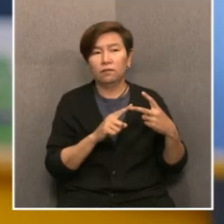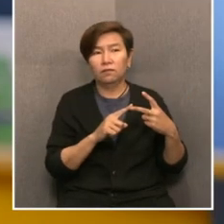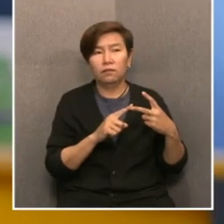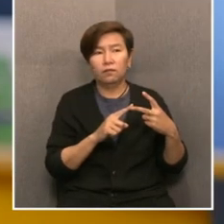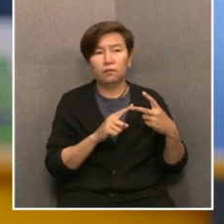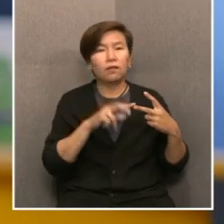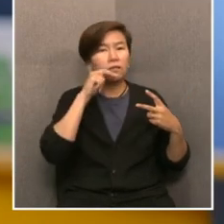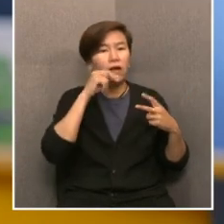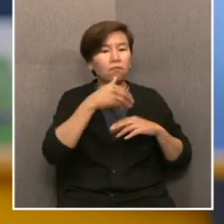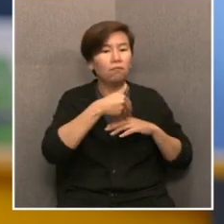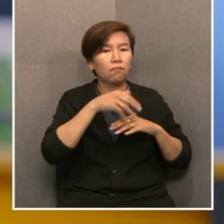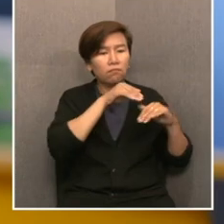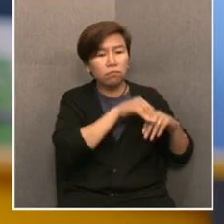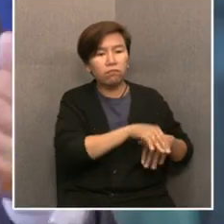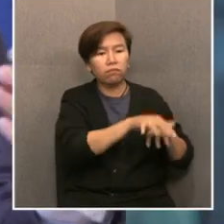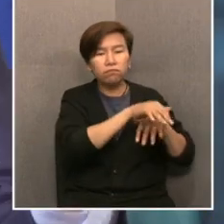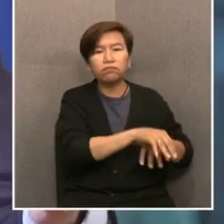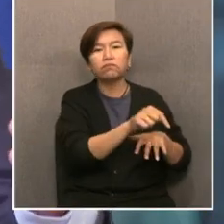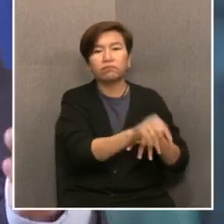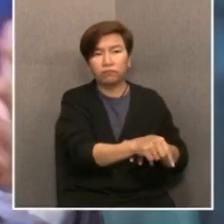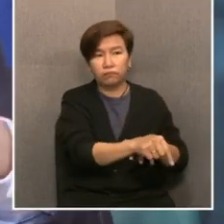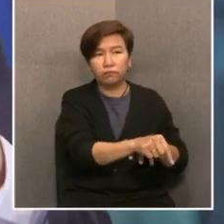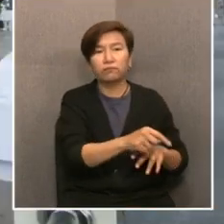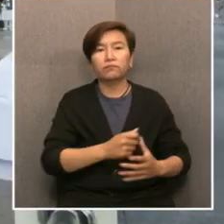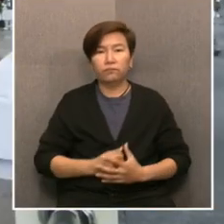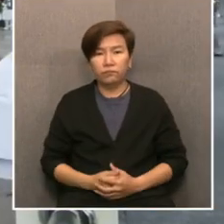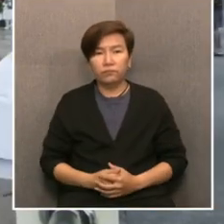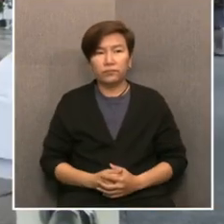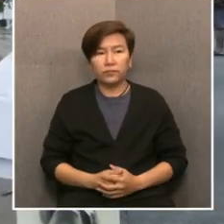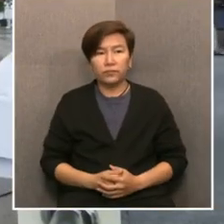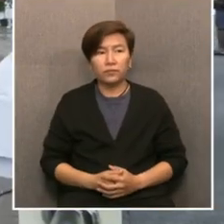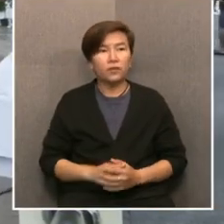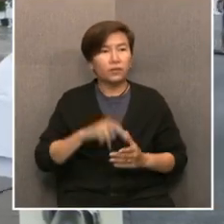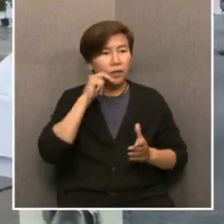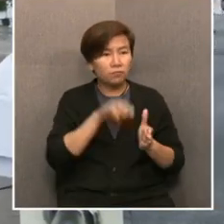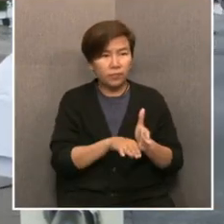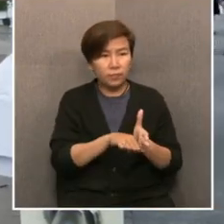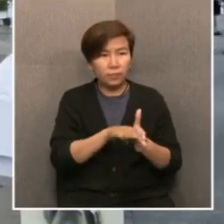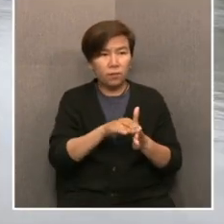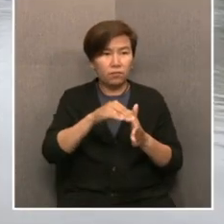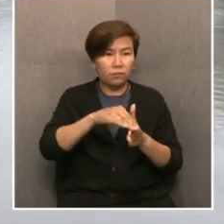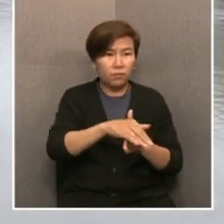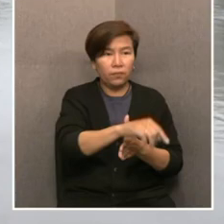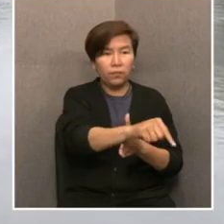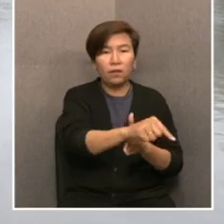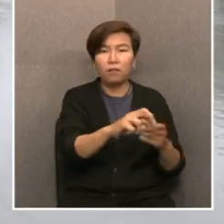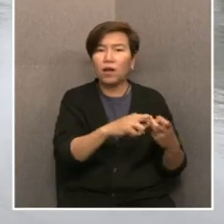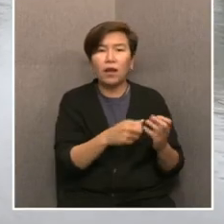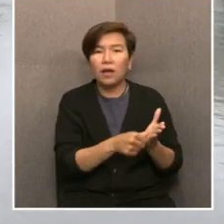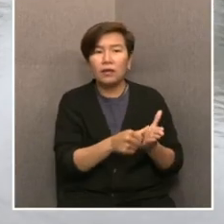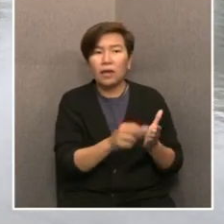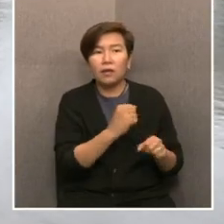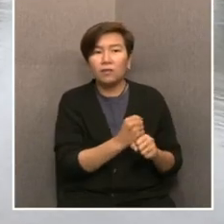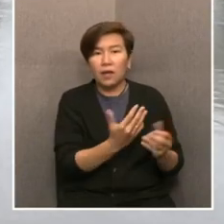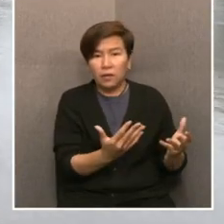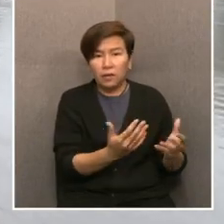ท่วมเนี่ยมาจากภายนอกพื้นที่ใช่ไหมน้ำที ่น้ำหลาก น้ำหลากไหลล้นตลิ่งมานะครับเพราะงั้นเราก็ต้องมาดูว่าเราจะแก้ยังไงกรณีที่เกิดจ